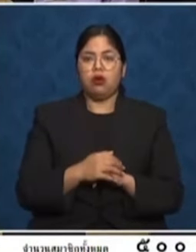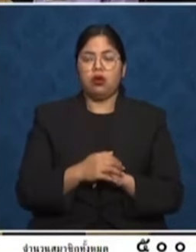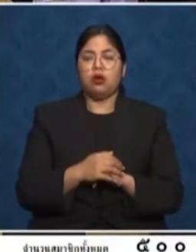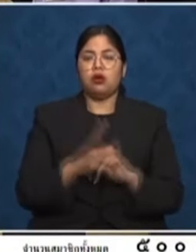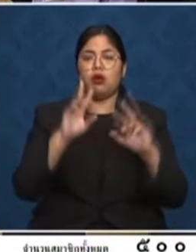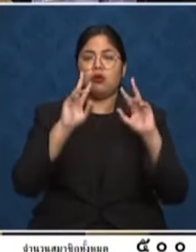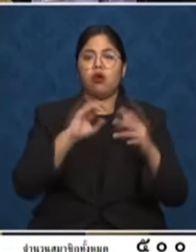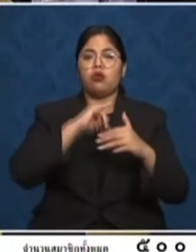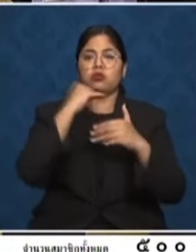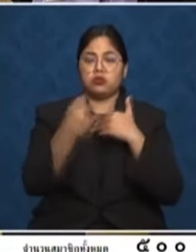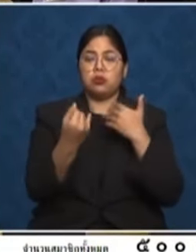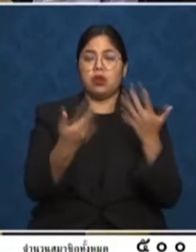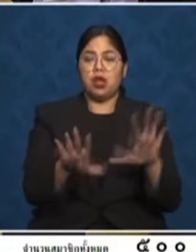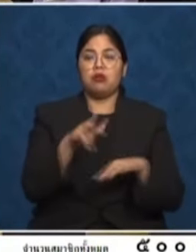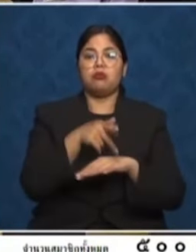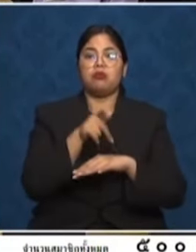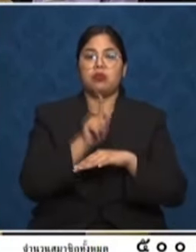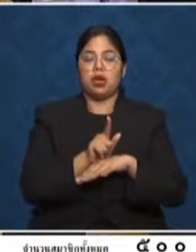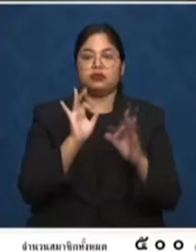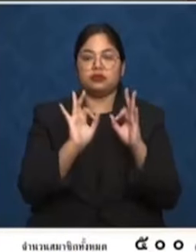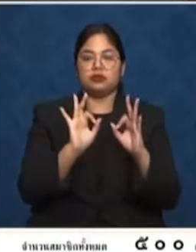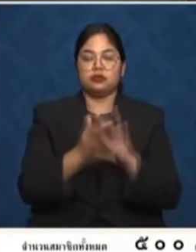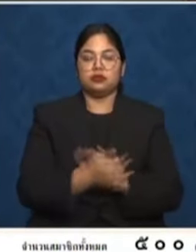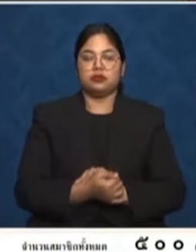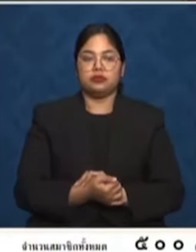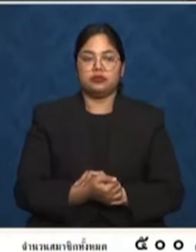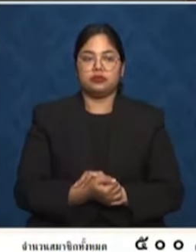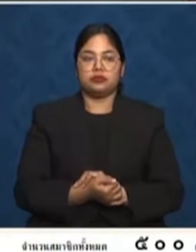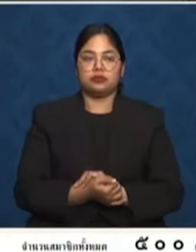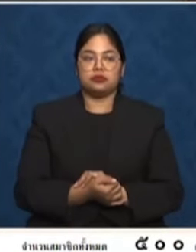ท่านไม่จบผมถงมาพูดตอนนี้ต่อ Mike Goreel